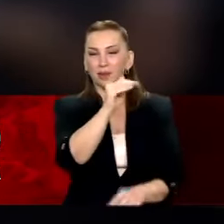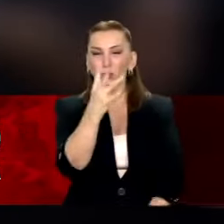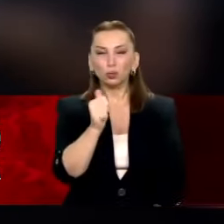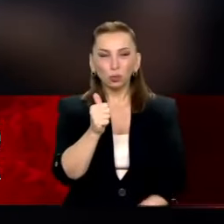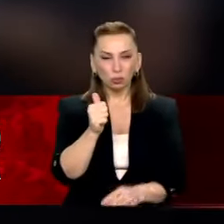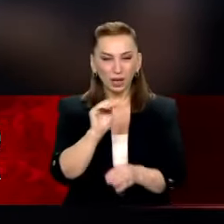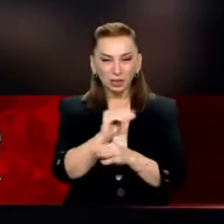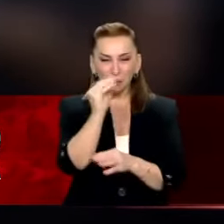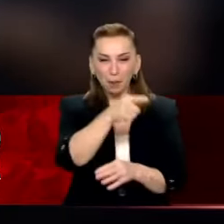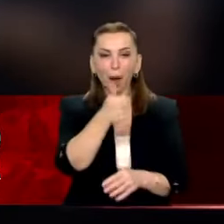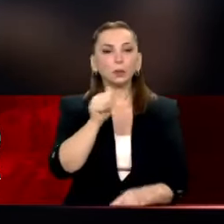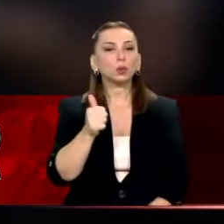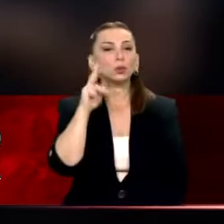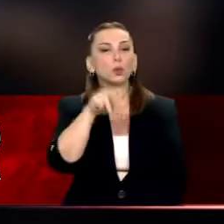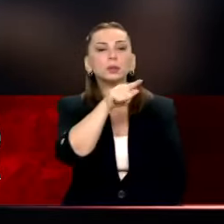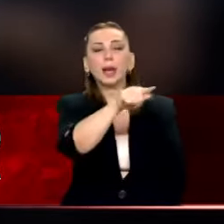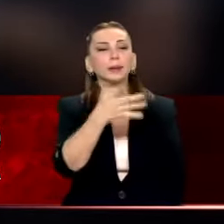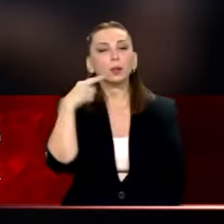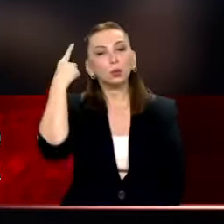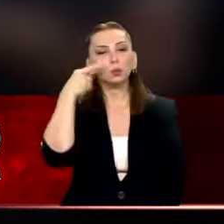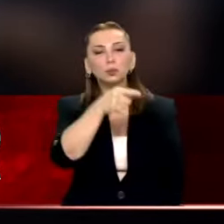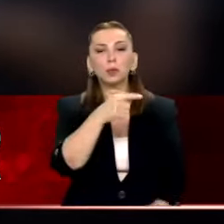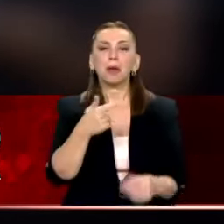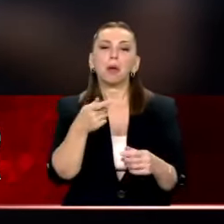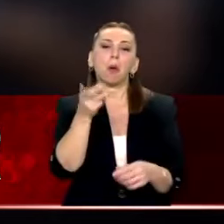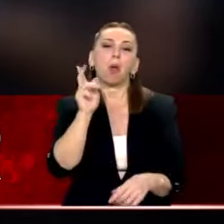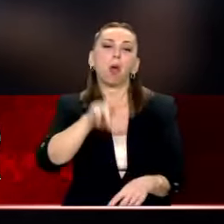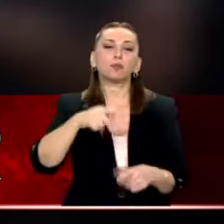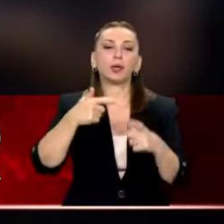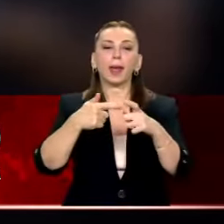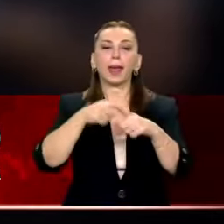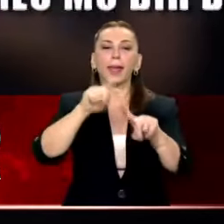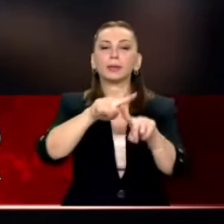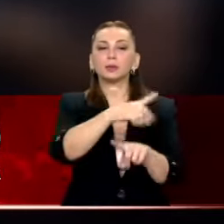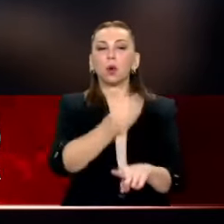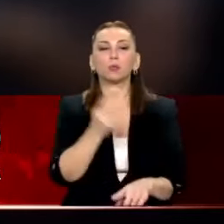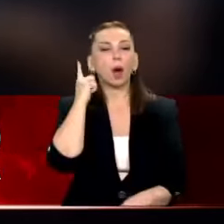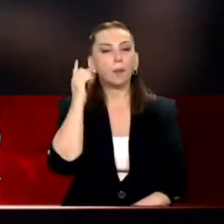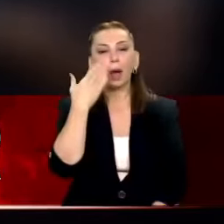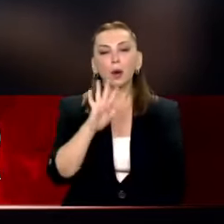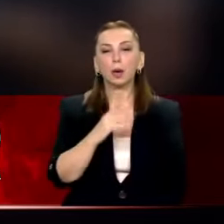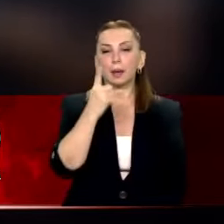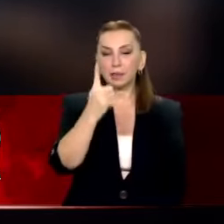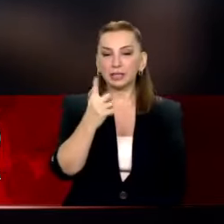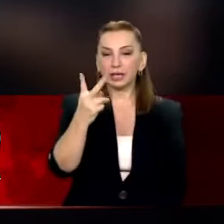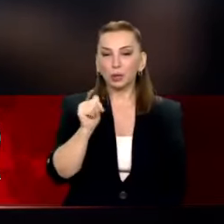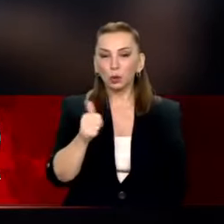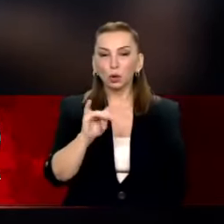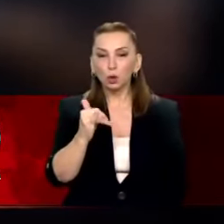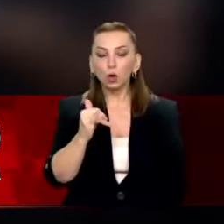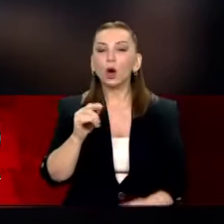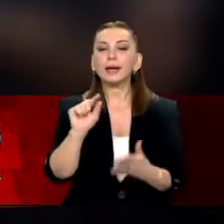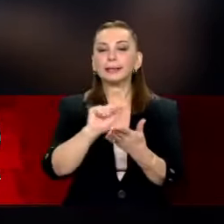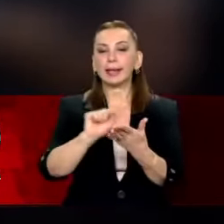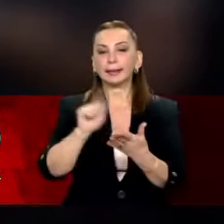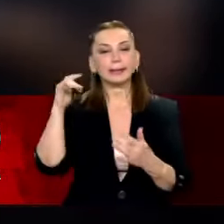gösterirken ne düşünmüş Ayrıca olmuş haberimiz yok Nasıl haberiniz yok bir ve ik gün kilolarını sekretere